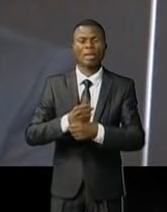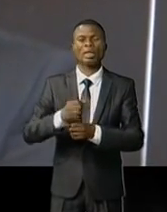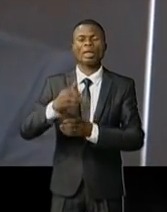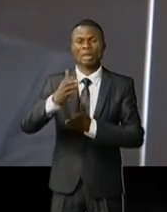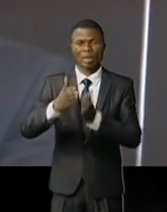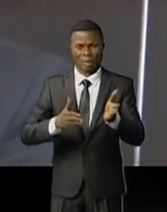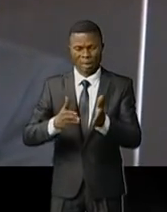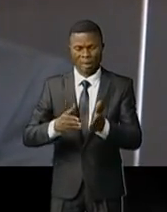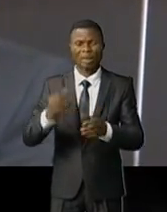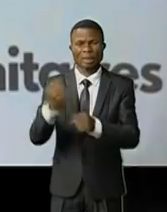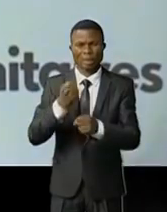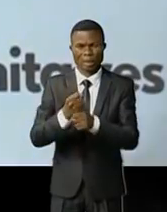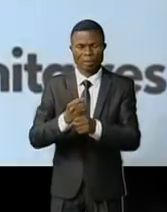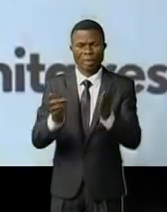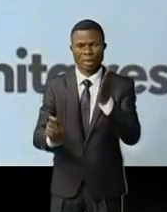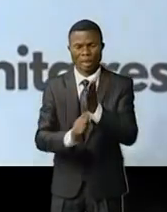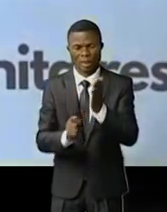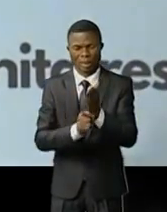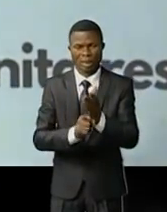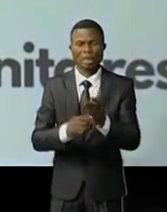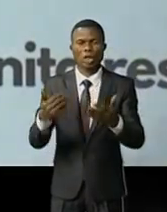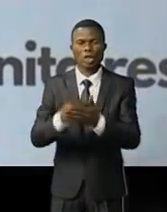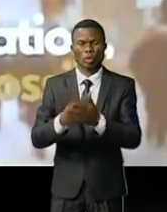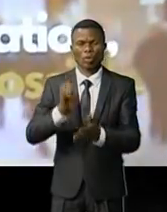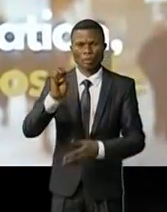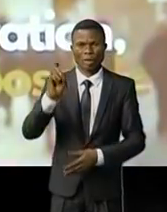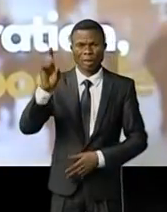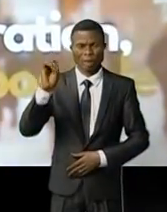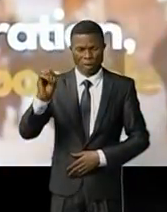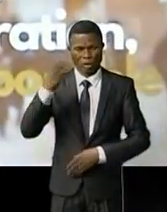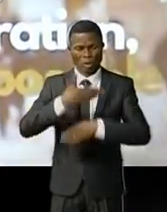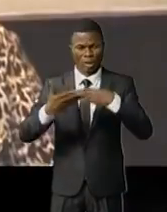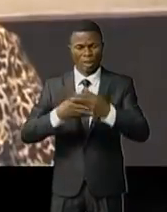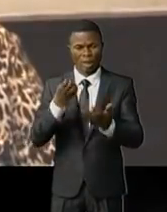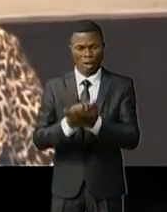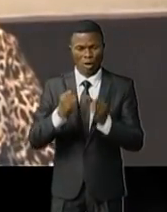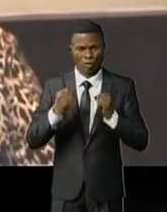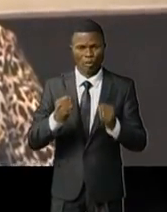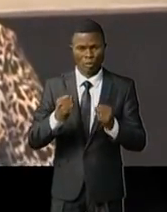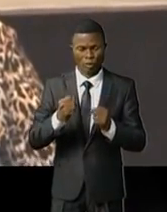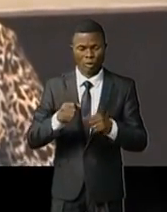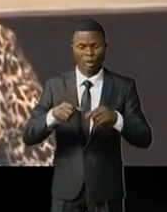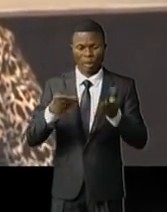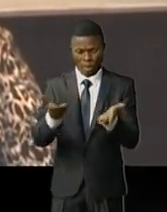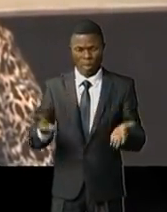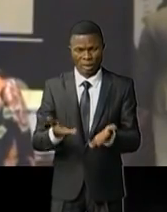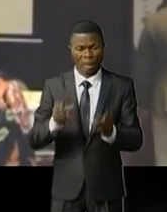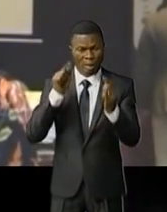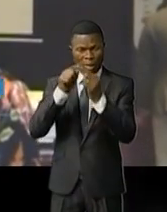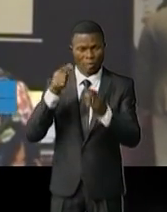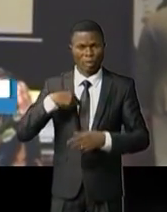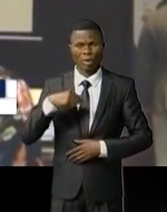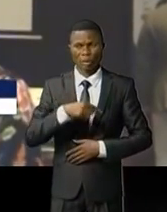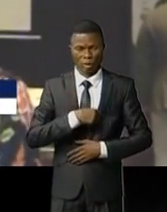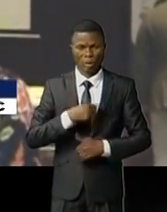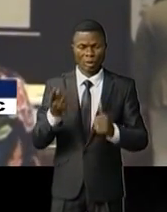d'emplois, ainsi que l'adoption des stratégies du modèle EDO en vue de l'édification de l'économie congolaise à l'échelon local. Notre but,